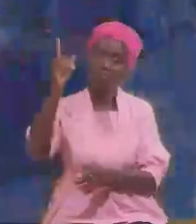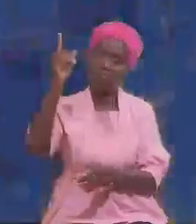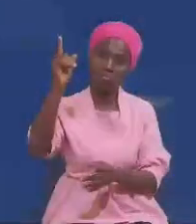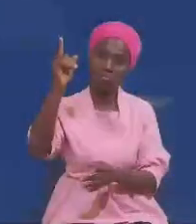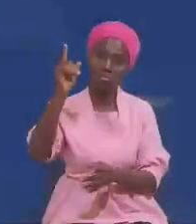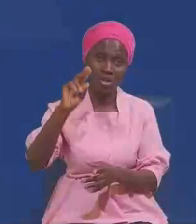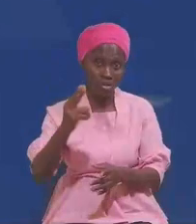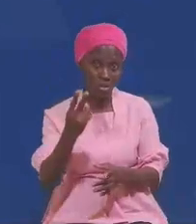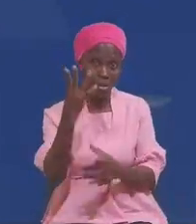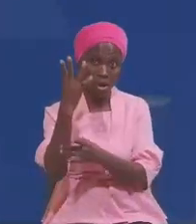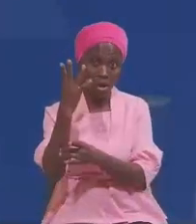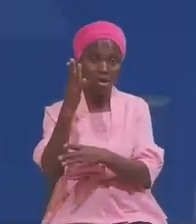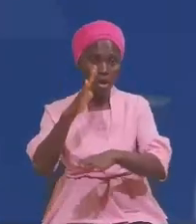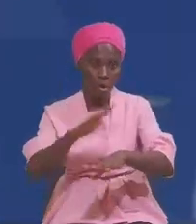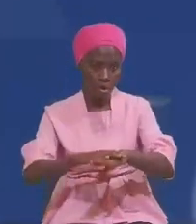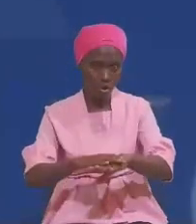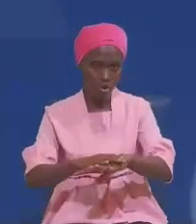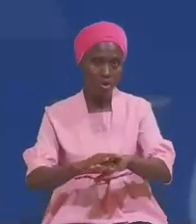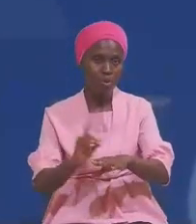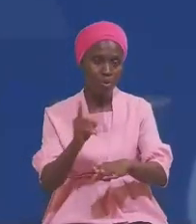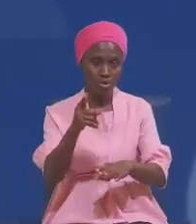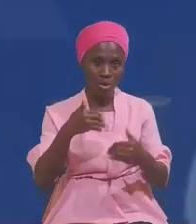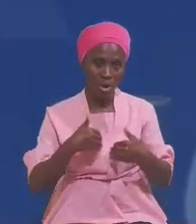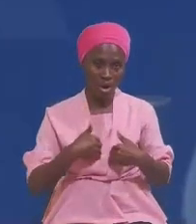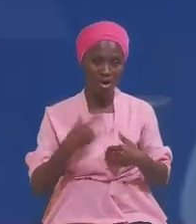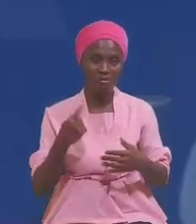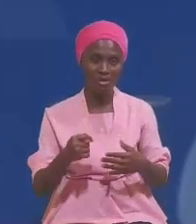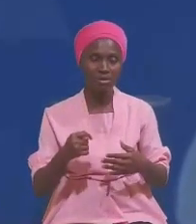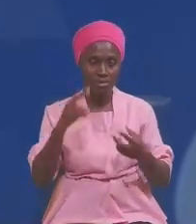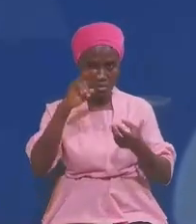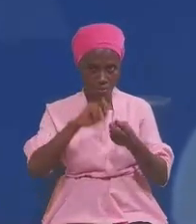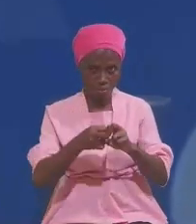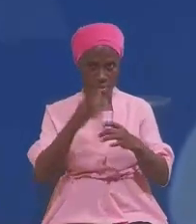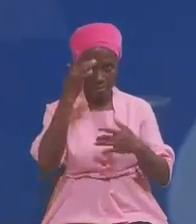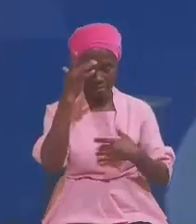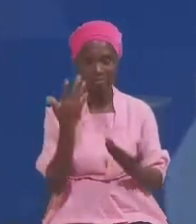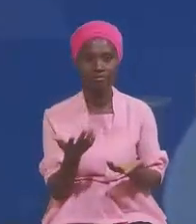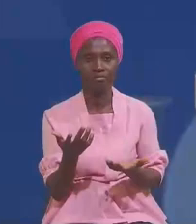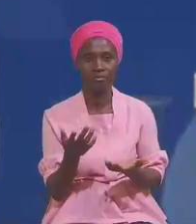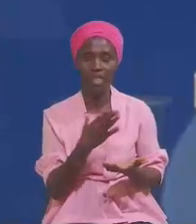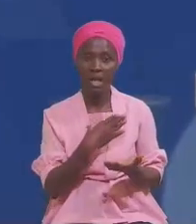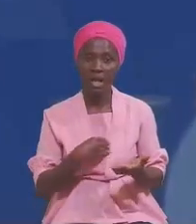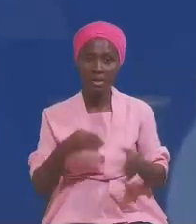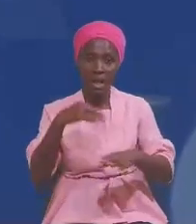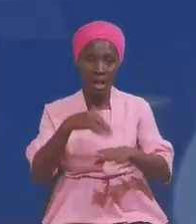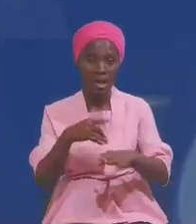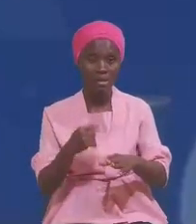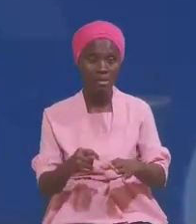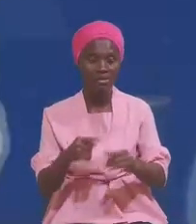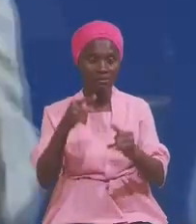l'autre main là où vous avez le mal. Et au dernier